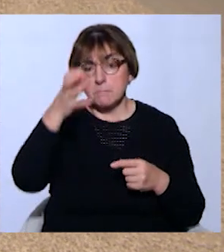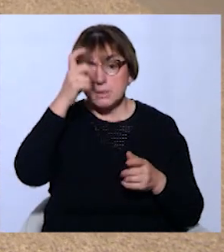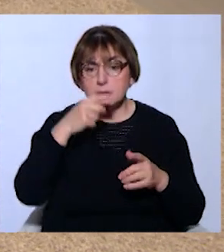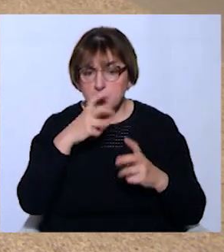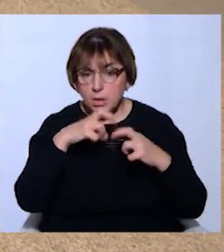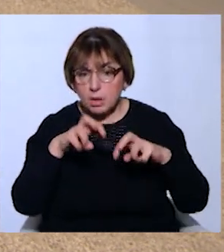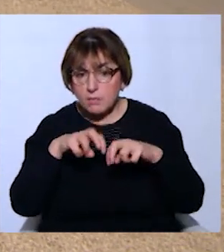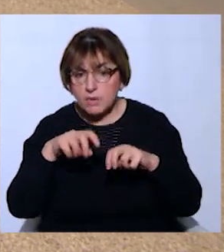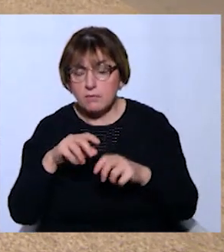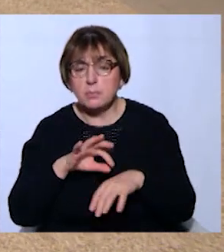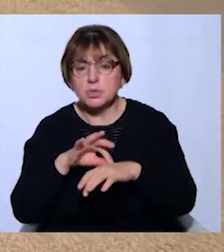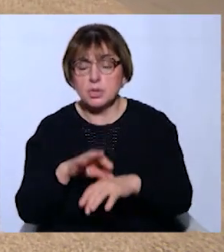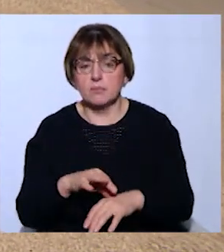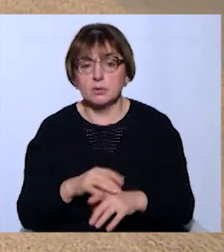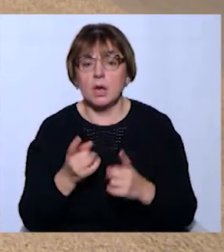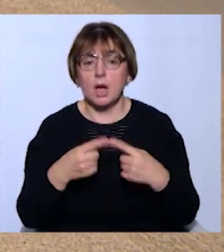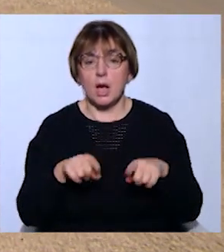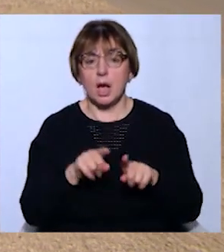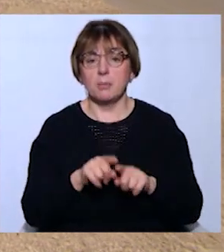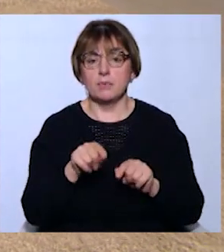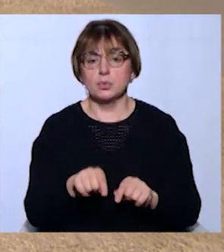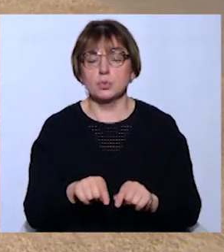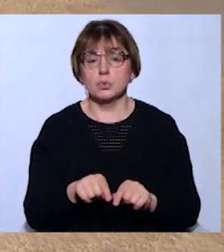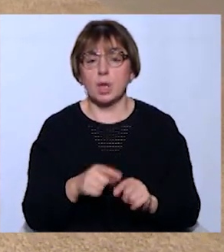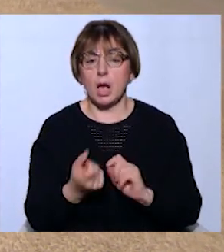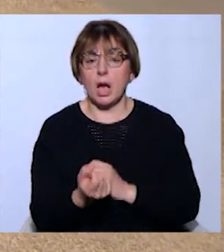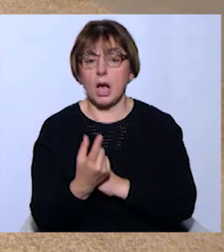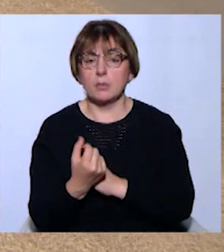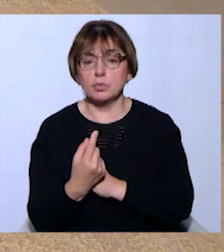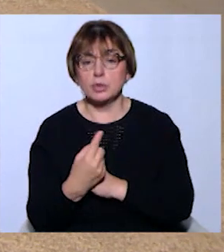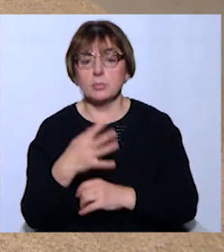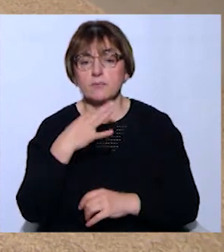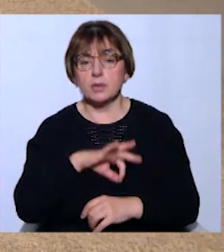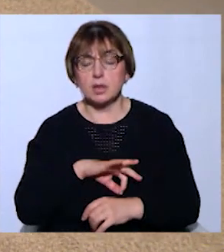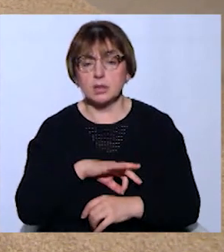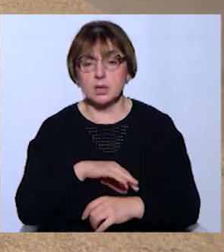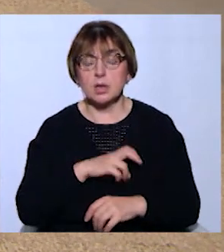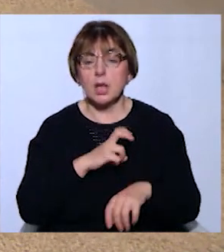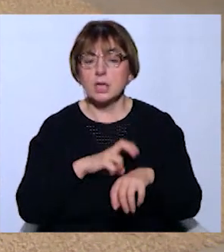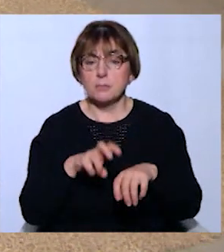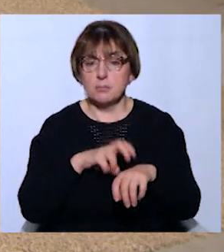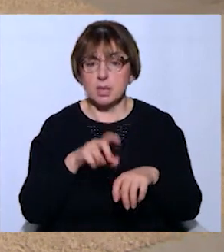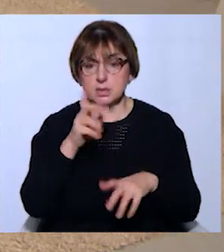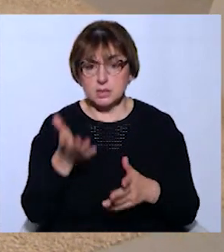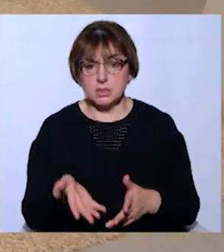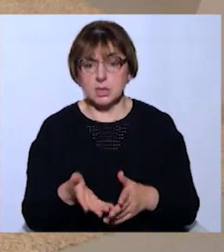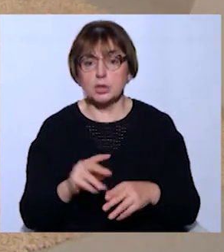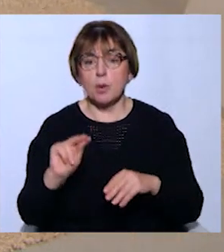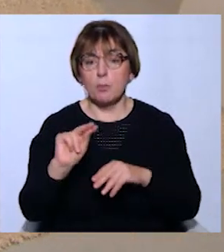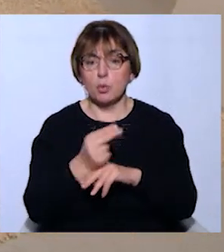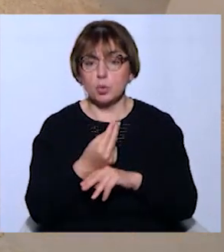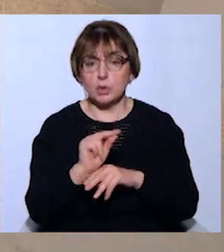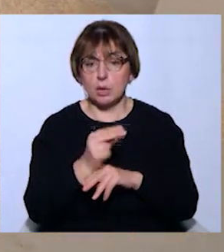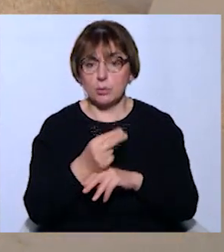კვლევები ჩავატაროთ. ამ აღმოჩენებს ჩვენ ვიყენებთ მედიცინაში,